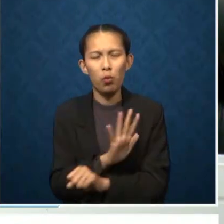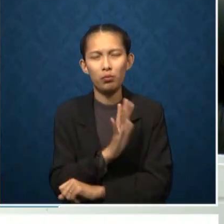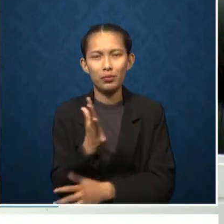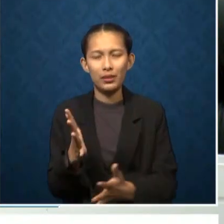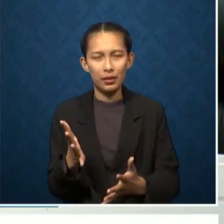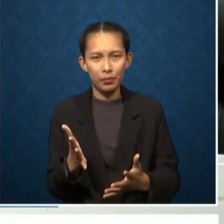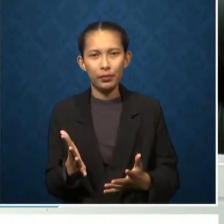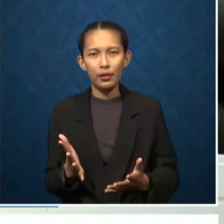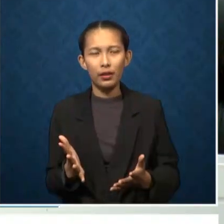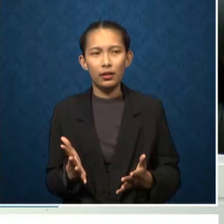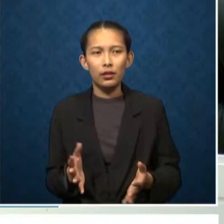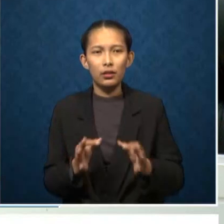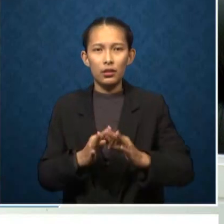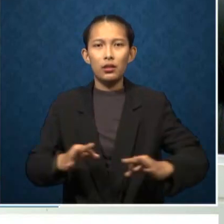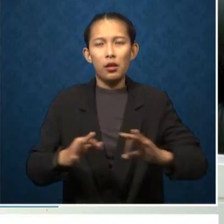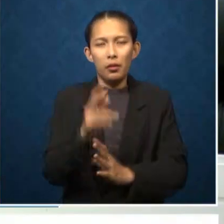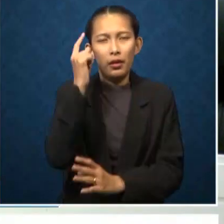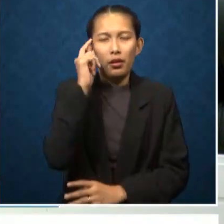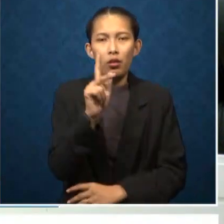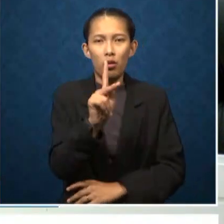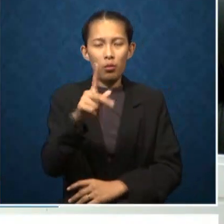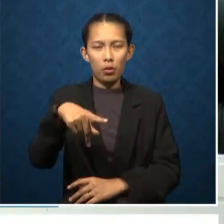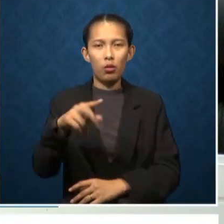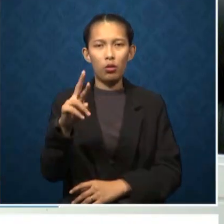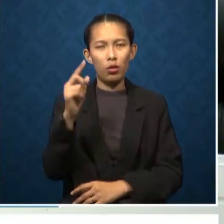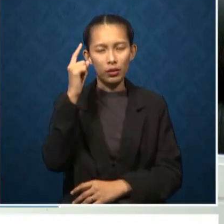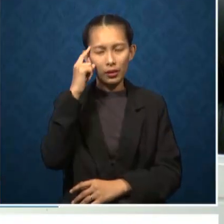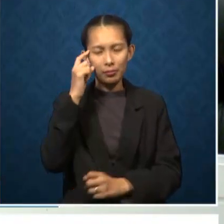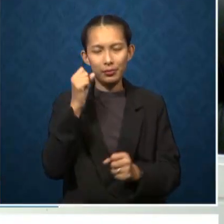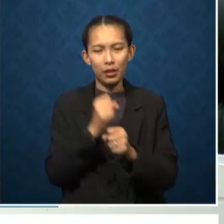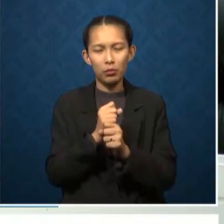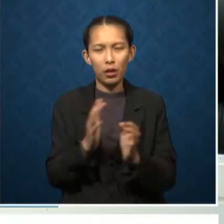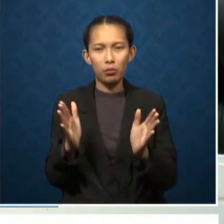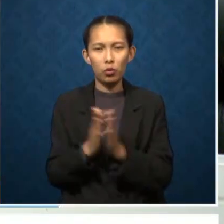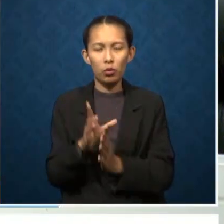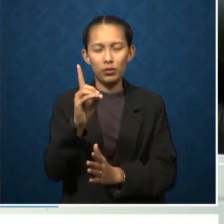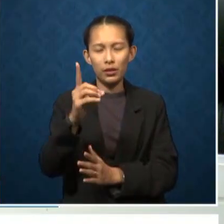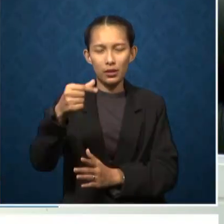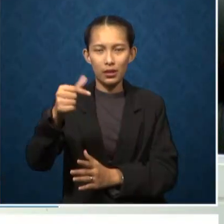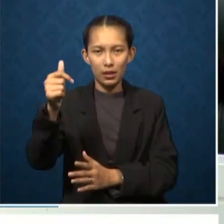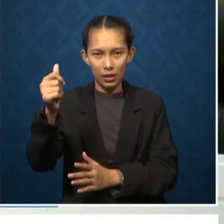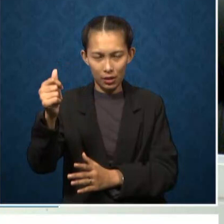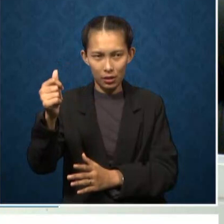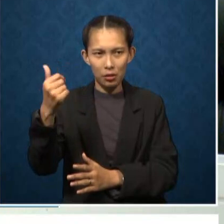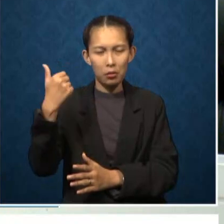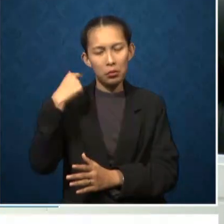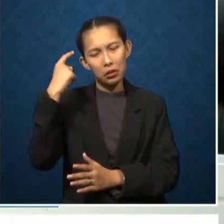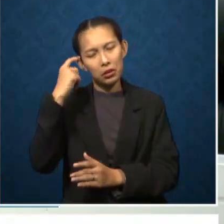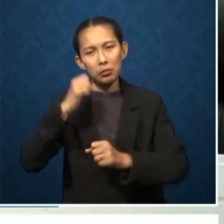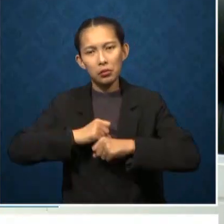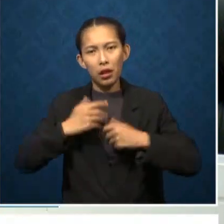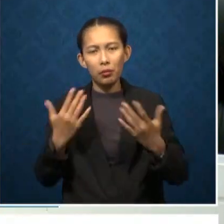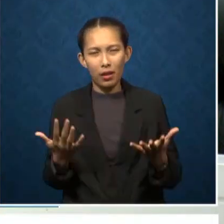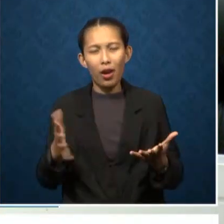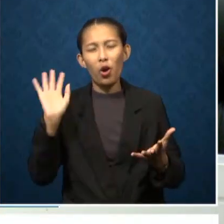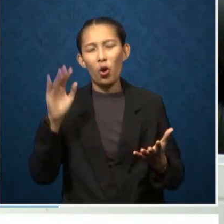นะคะดังนั้นสำนักงานกพร.จึงจัดให้มีร่วมกับทาง DGA นะคะคือสำนักงานพัฒนารัฐบาลดิจิทัลจัดให้มี